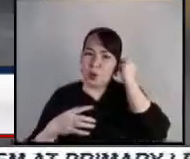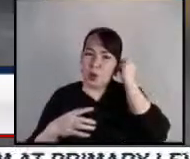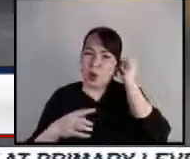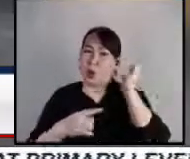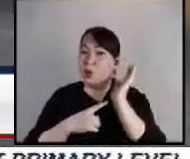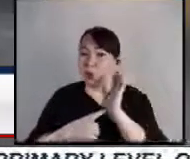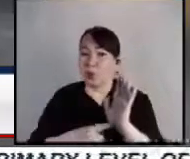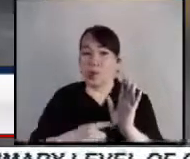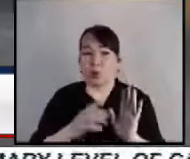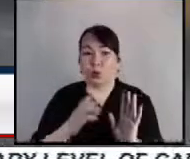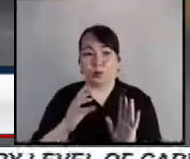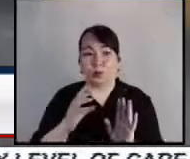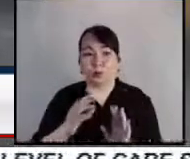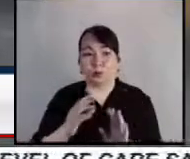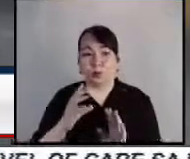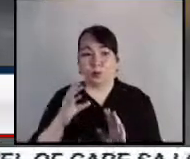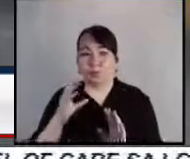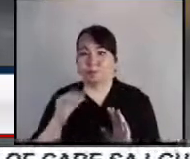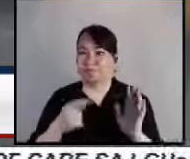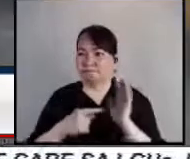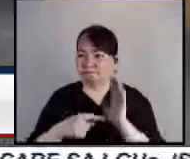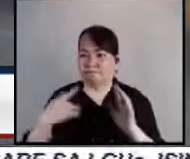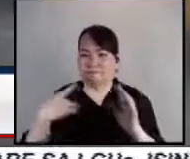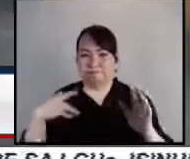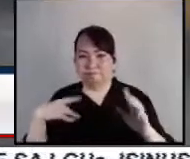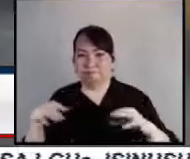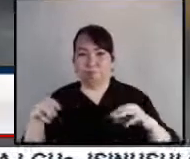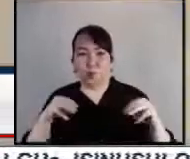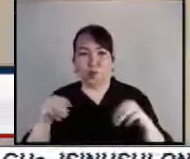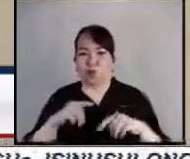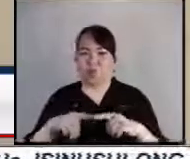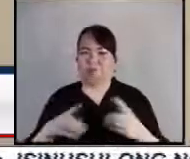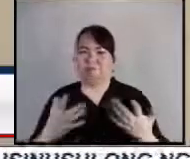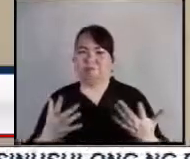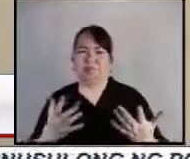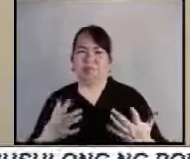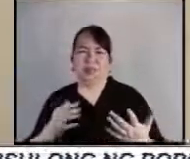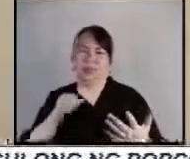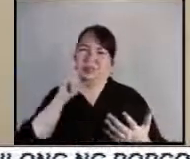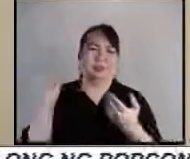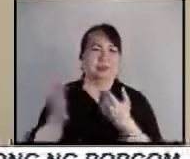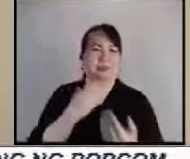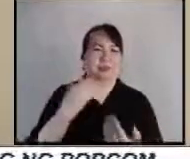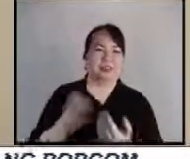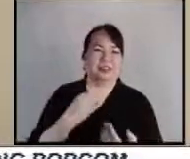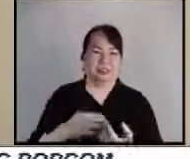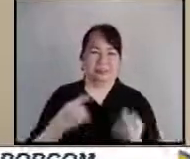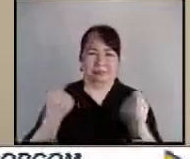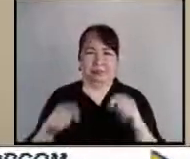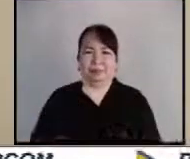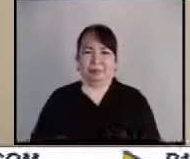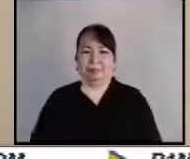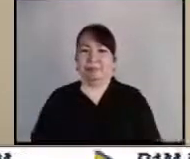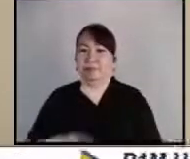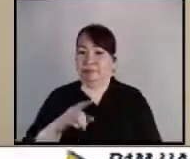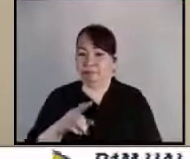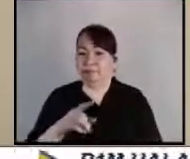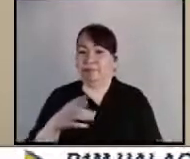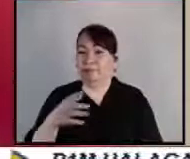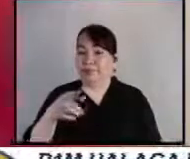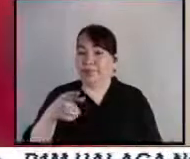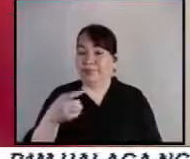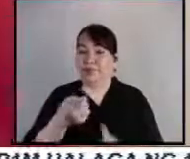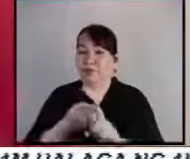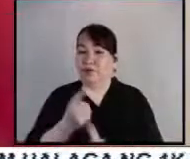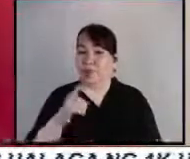mga galaw na hindi basta-basta po. Kakagaling lamang ng former interim WBO